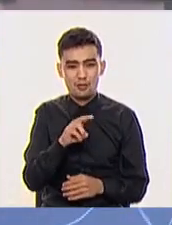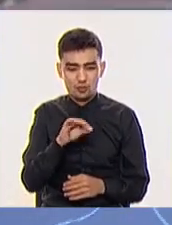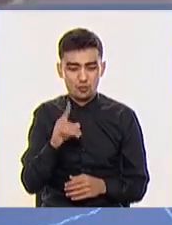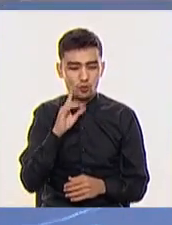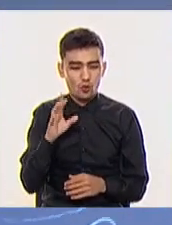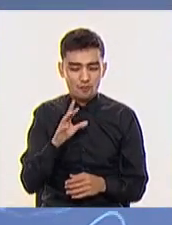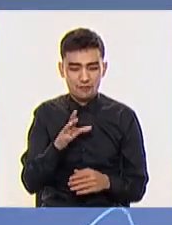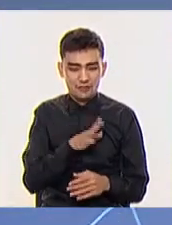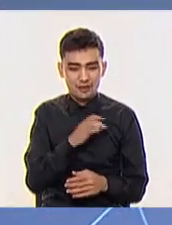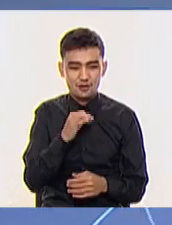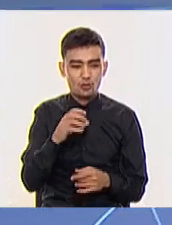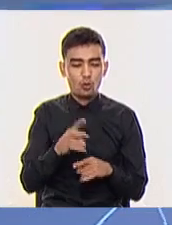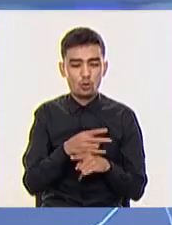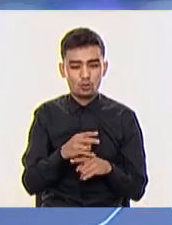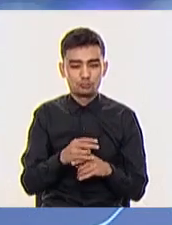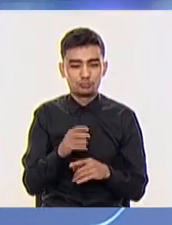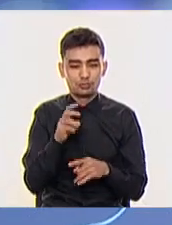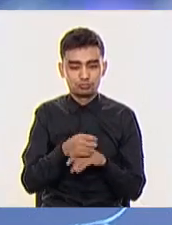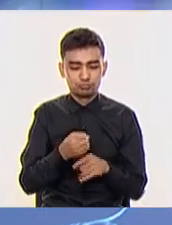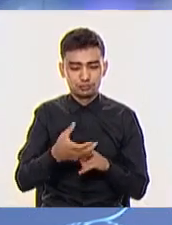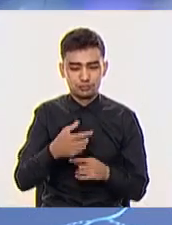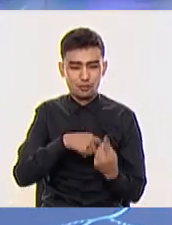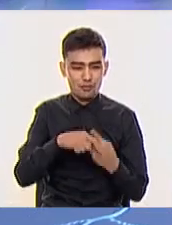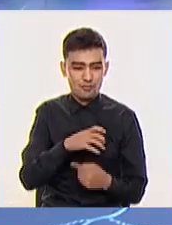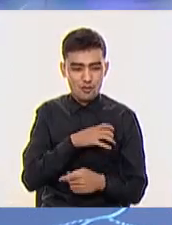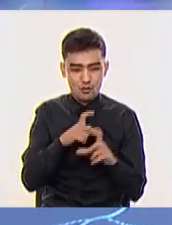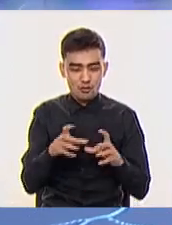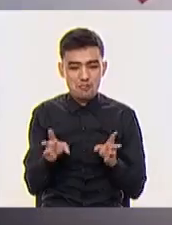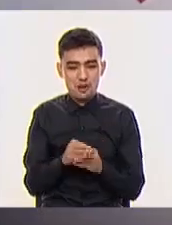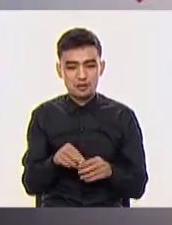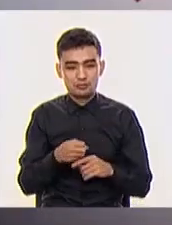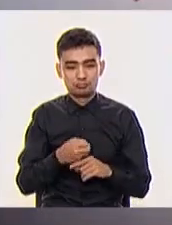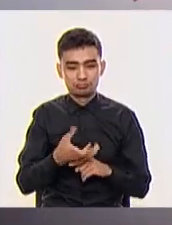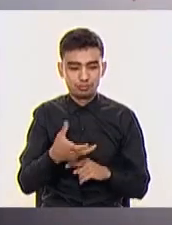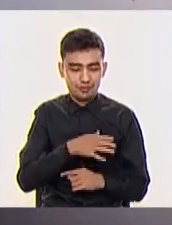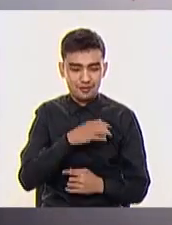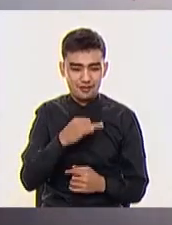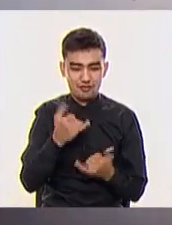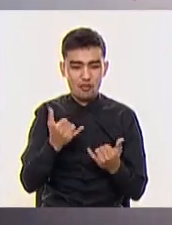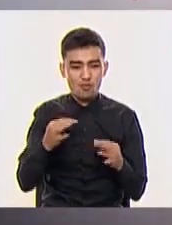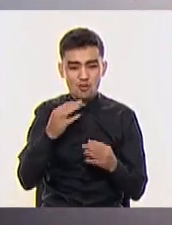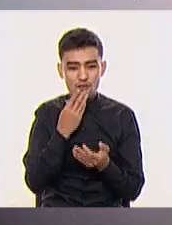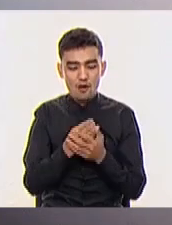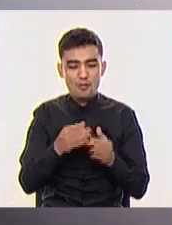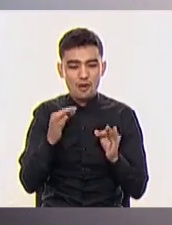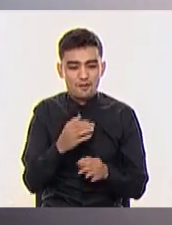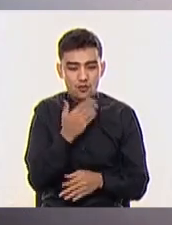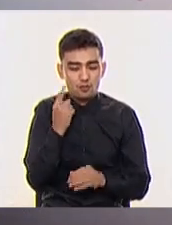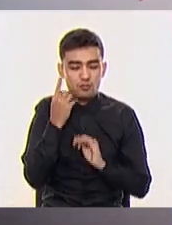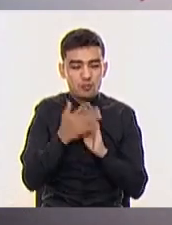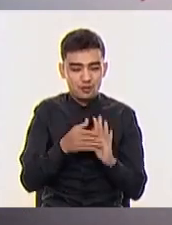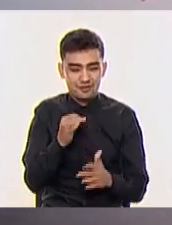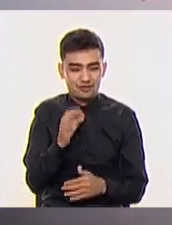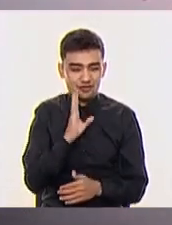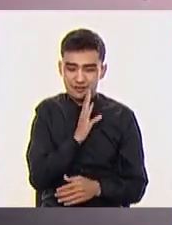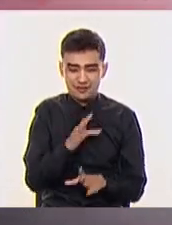қалды. Кешкі жиында Ақтөбенің кәсіпкер, зиялы әйелдері де олармен бірге отырған. Алайда бүгін бұл әрекеттер дұрыс емес екенін түсінген іскер